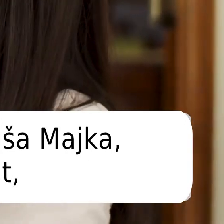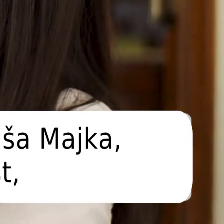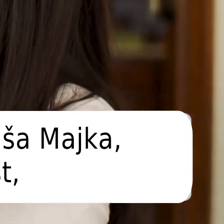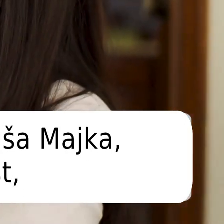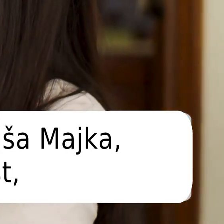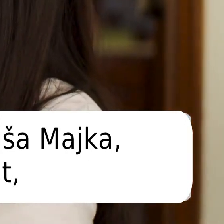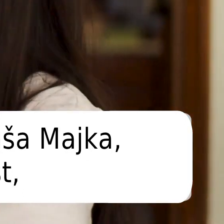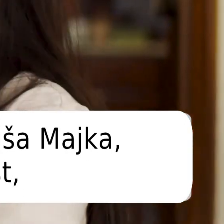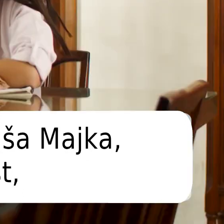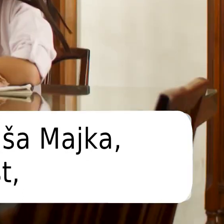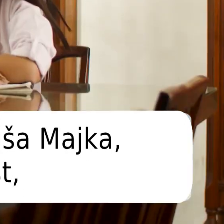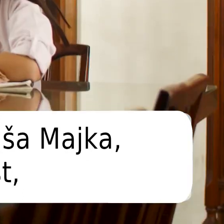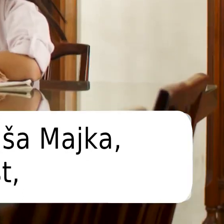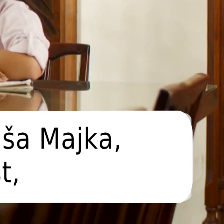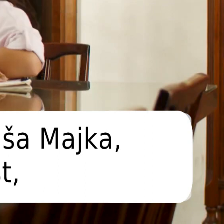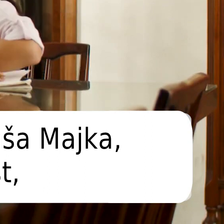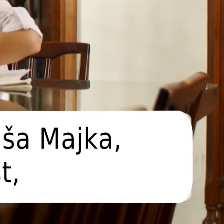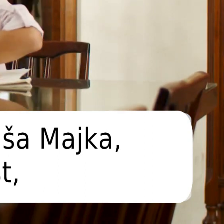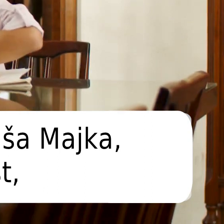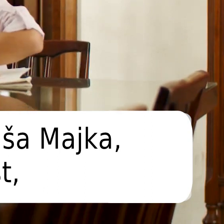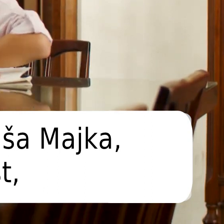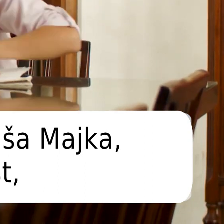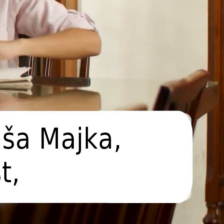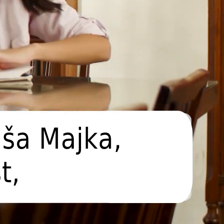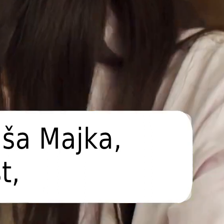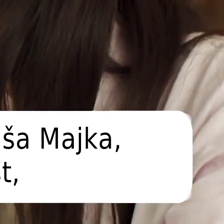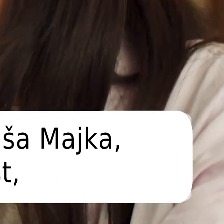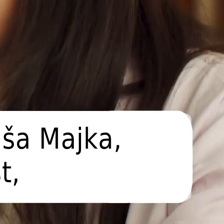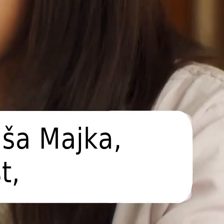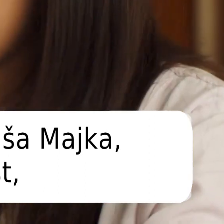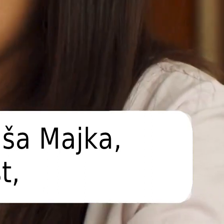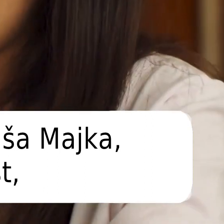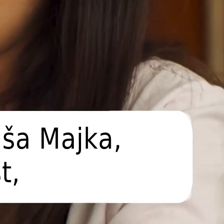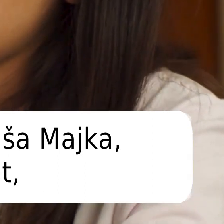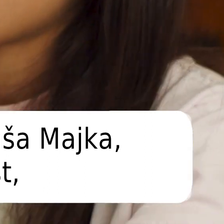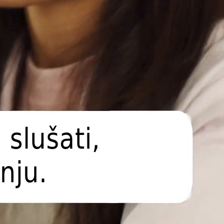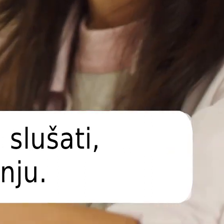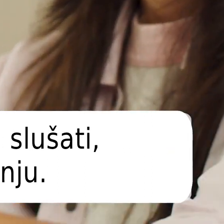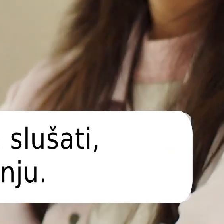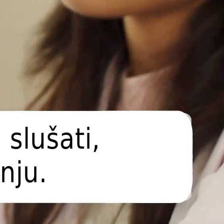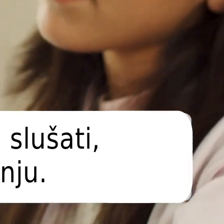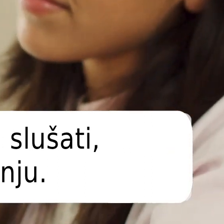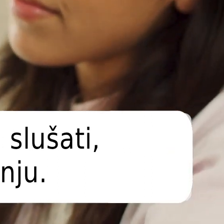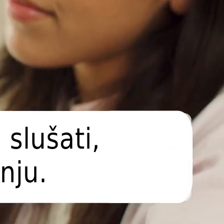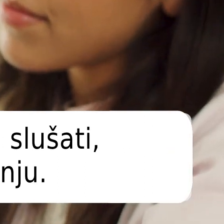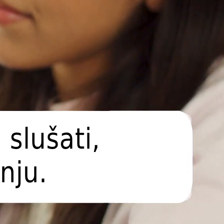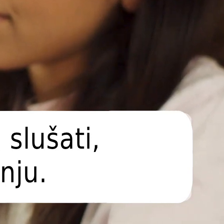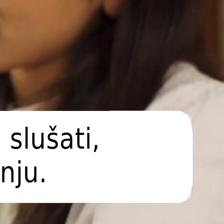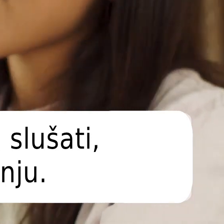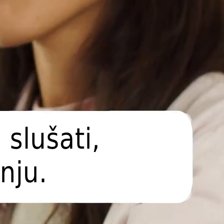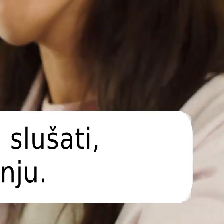cabeza nuestra madre, María. Su valentía, su saber